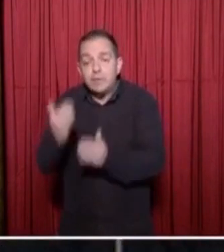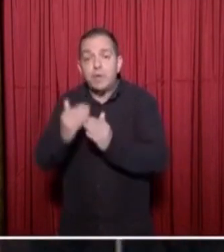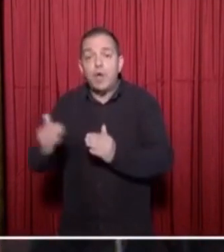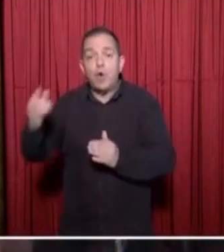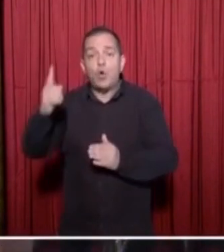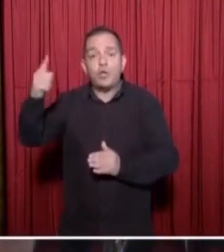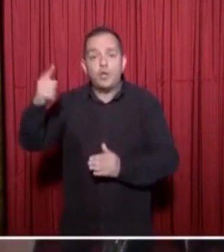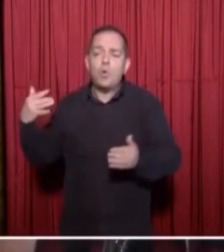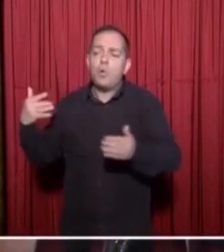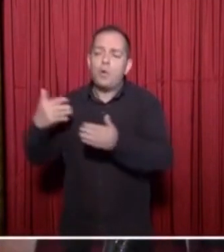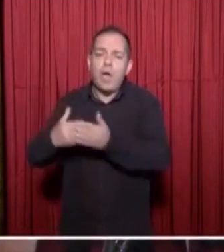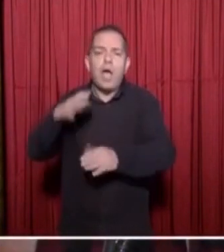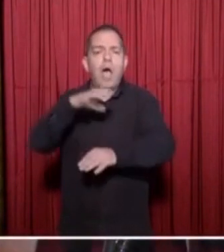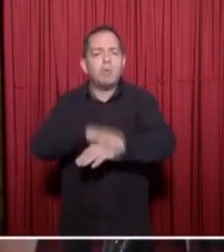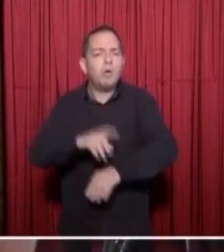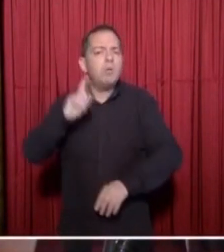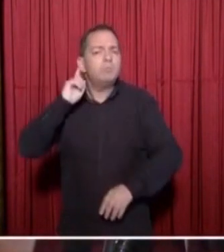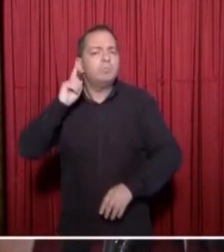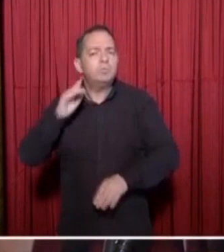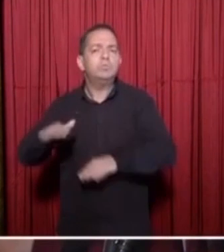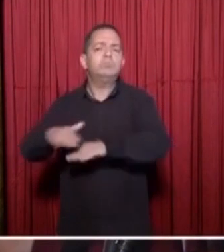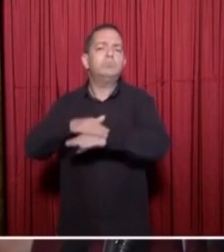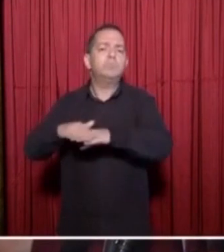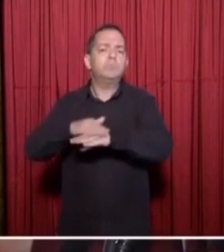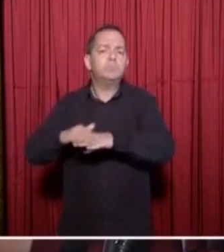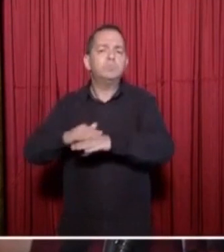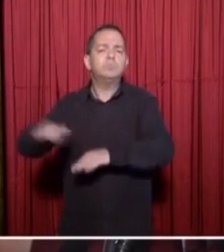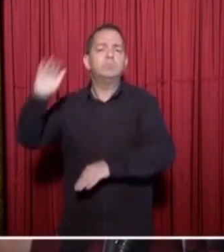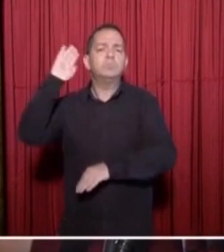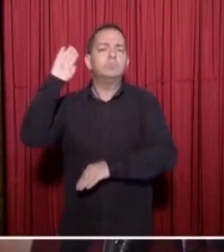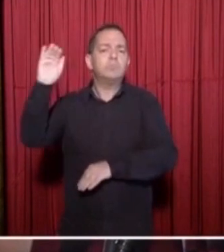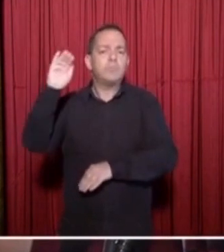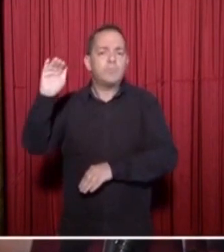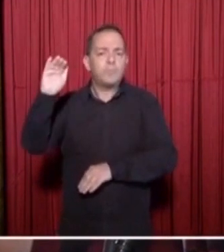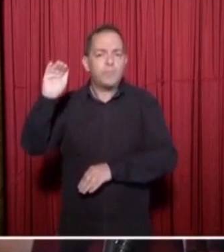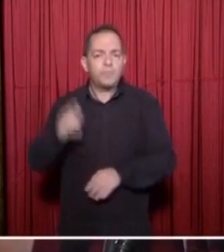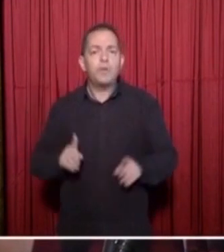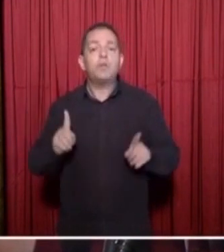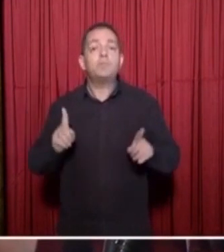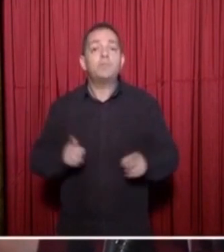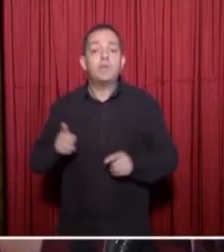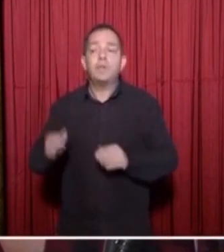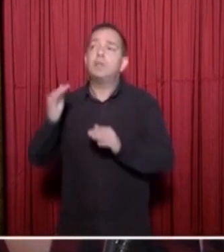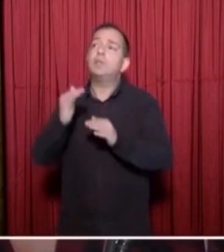Συγγνώμην και άφεσιν των αμαρτιών και των πλημελημάτων ημών, παρά του Κυρίου